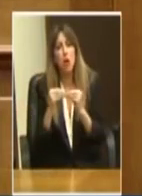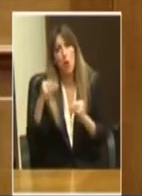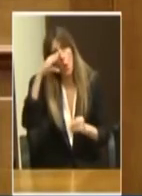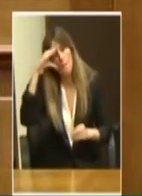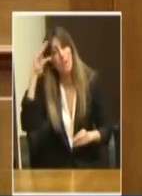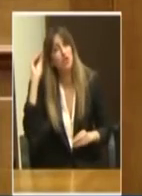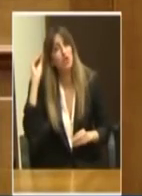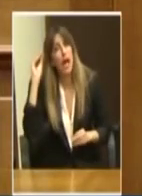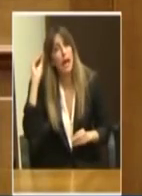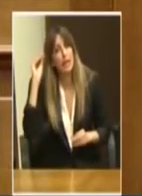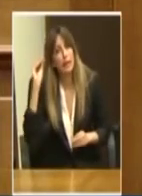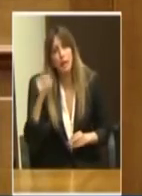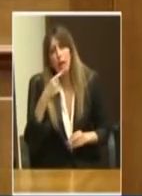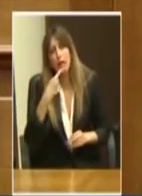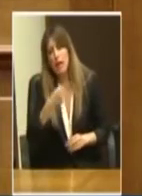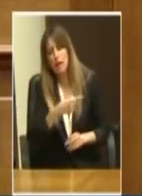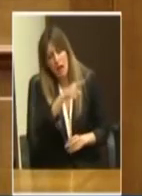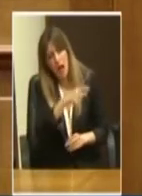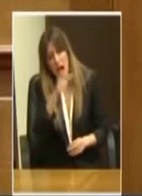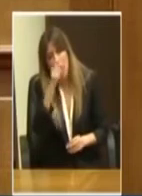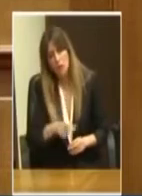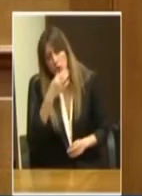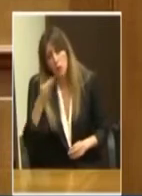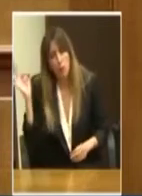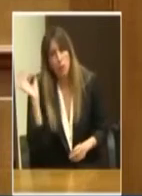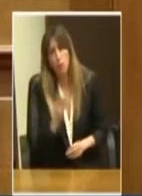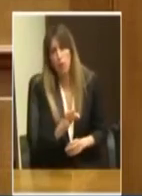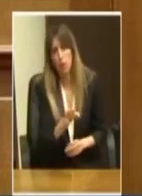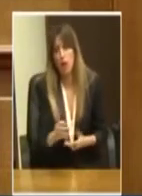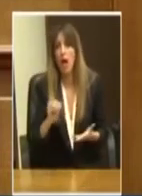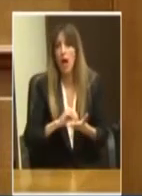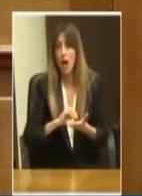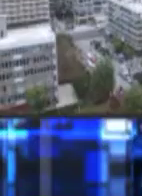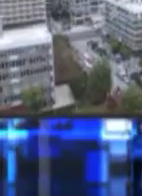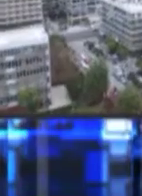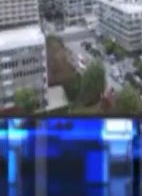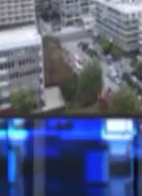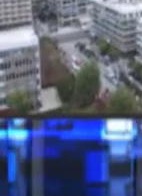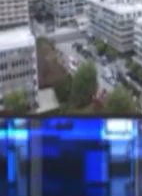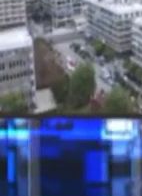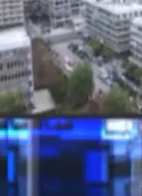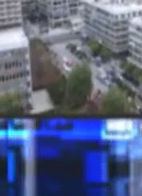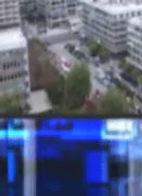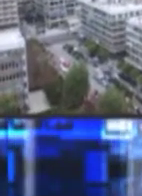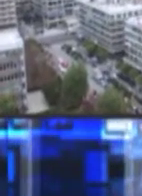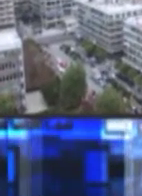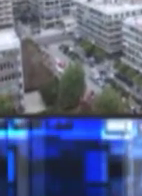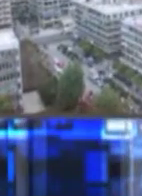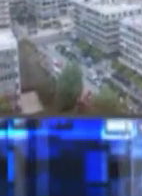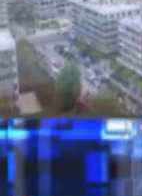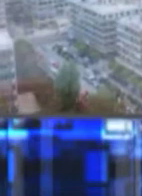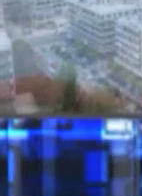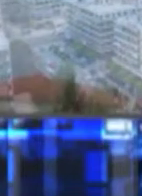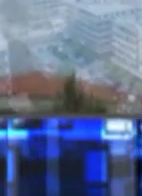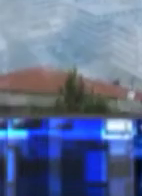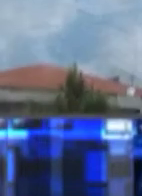ψηφίζουμε τη συμφωνία που αύριο θα μονογράψει ο υπουργός Εξωτερικών Νίκος Κοτζιάς. Η Νέα Δημοκρατία είχε προκρίνει το